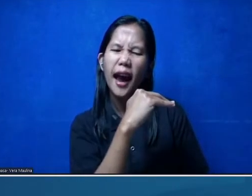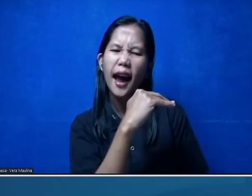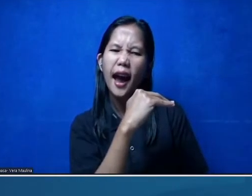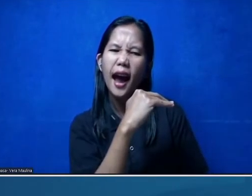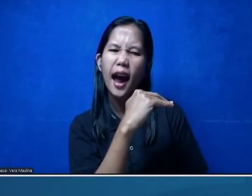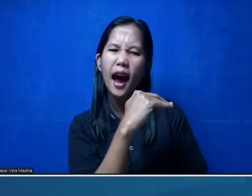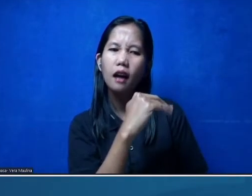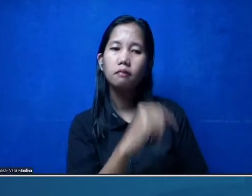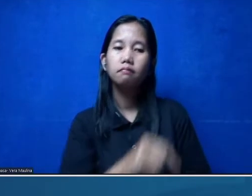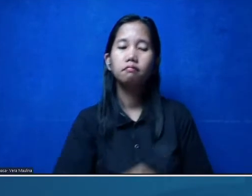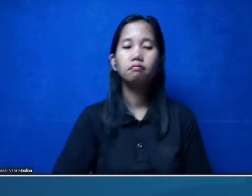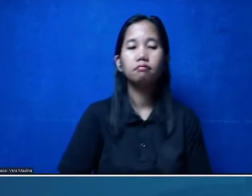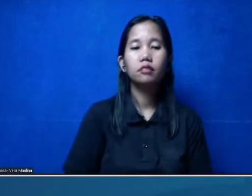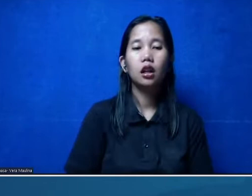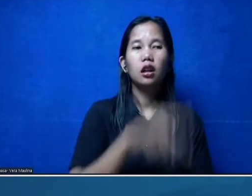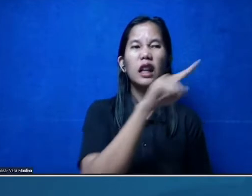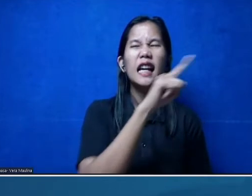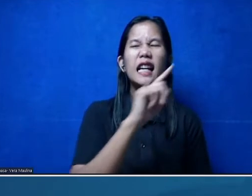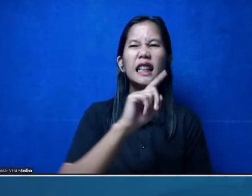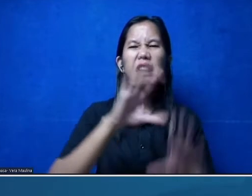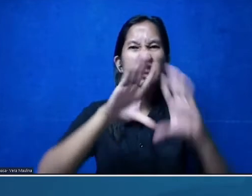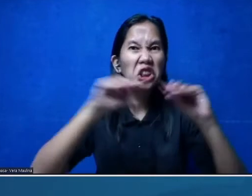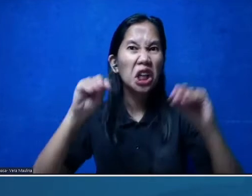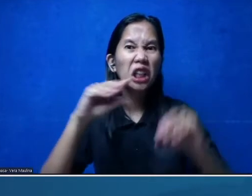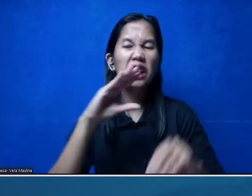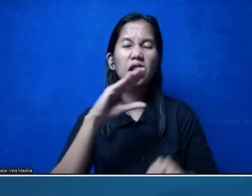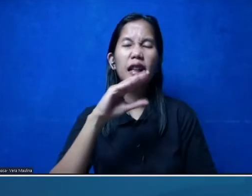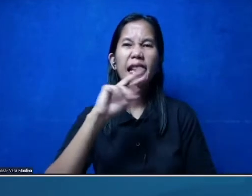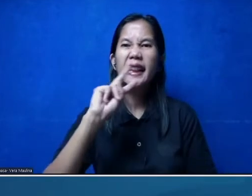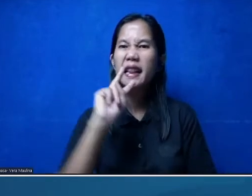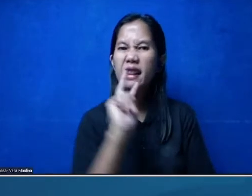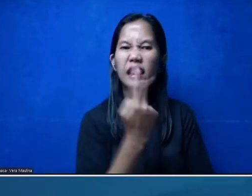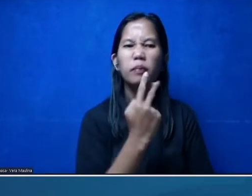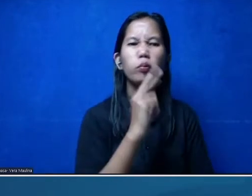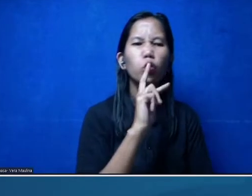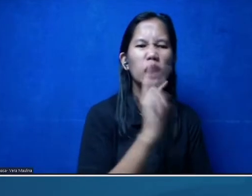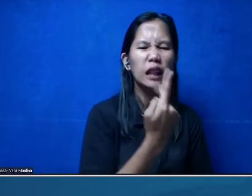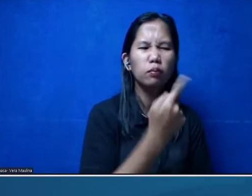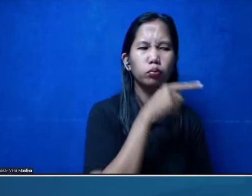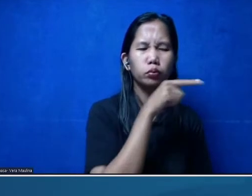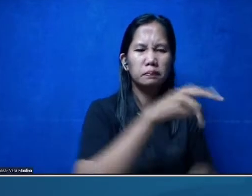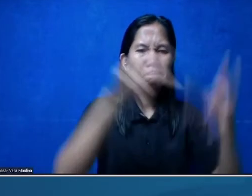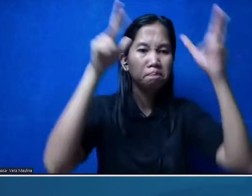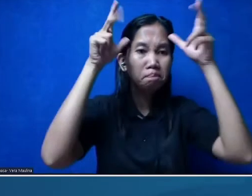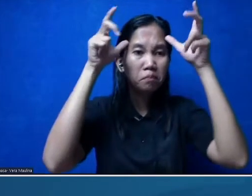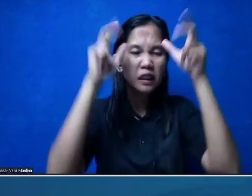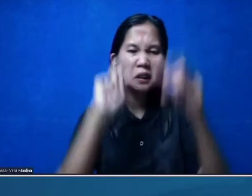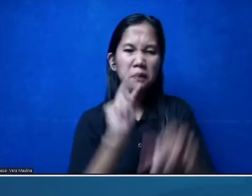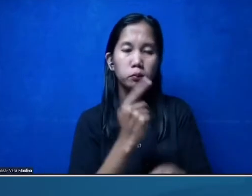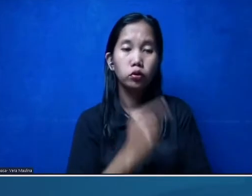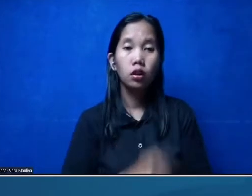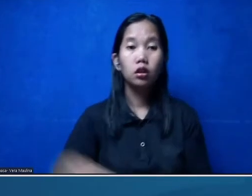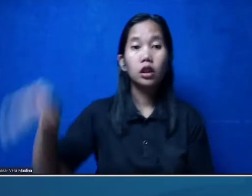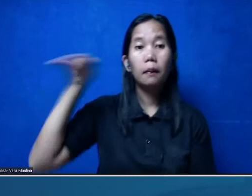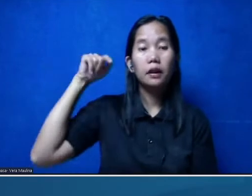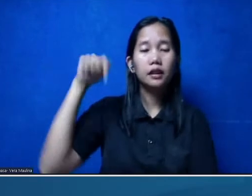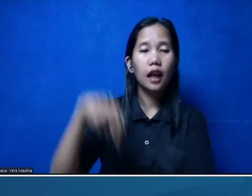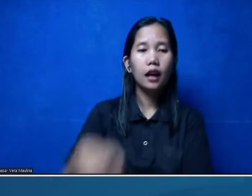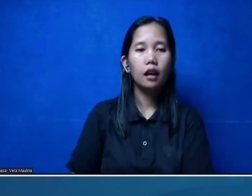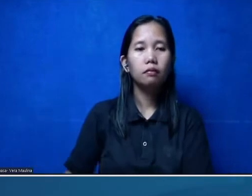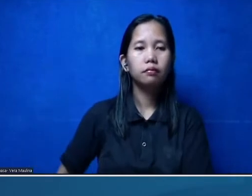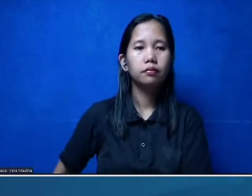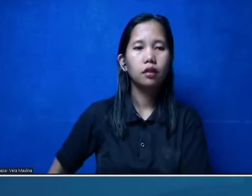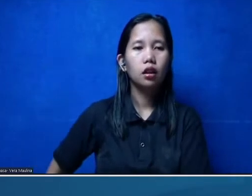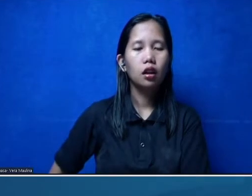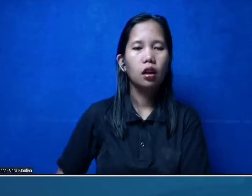Yadi Ia adalah yang membawa berita hoax ya bukan berita benar ya kadang-kadang Mirip benar tapi